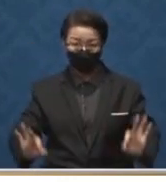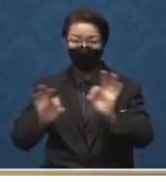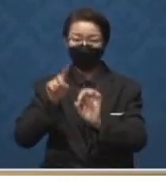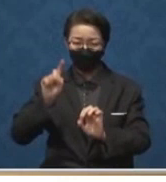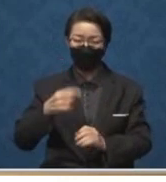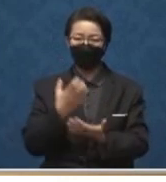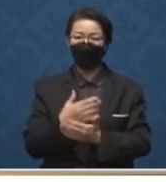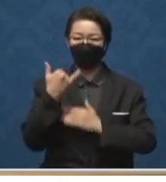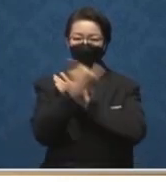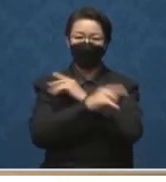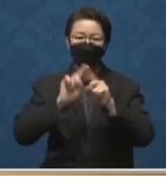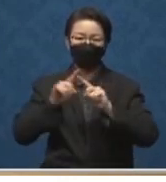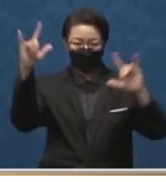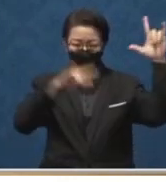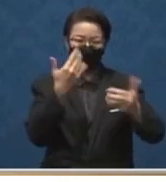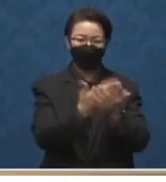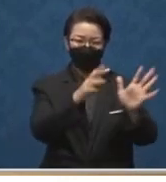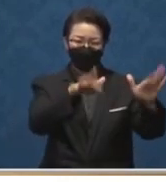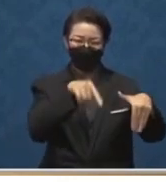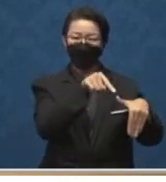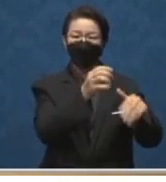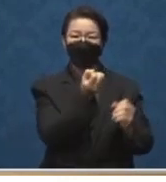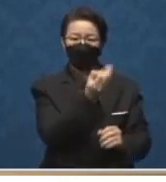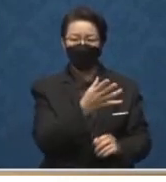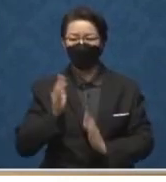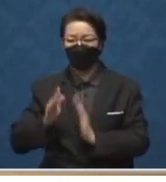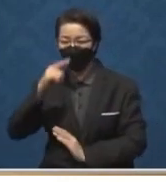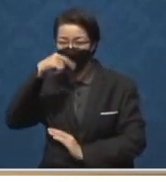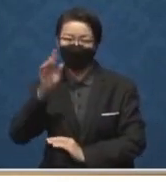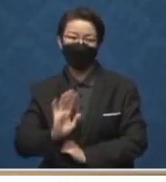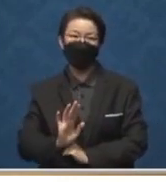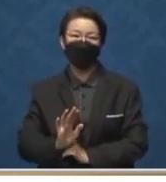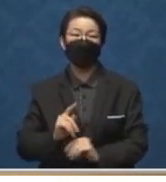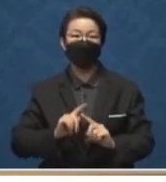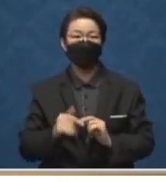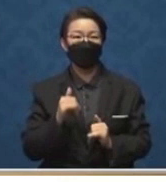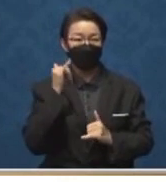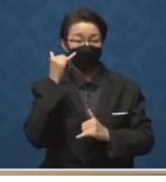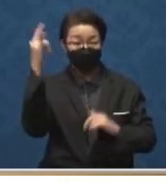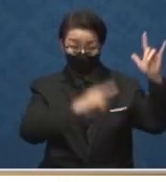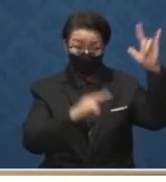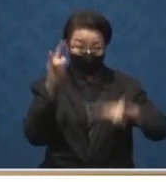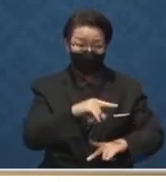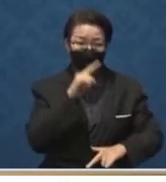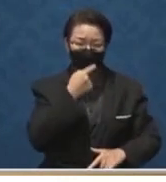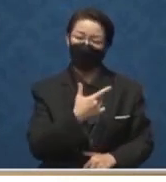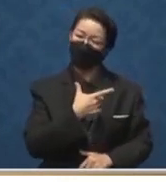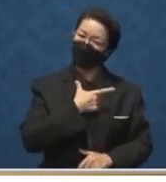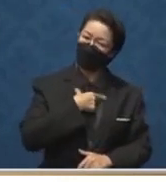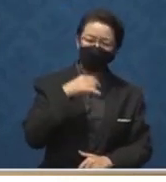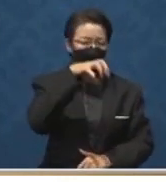ศเข้ามาถ้มาถทิกรบครั เราต้องเข้าใจก่อนวาคนที่มาเที่ยวใปเทศไทยเขามควมาทัใจอะไร